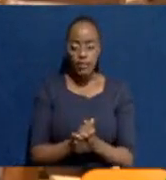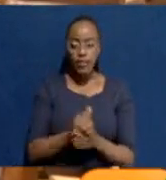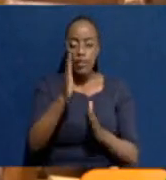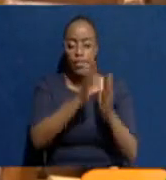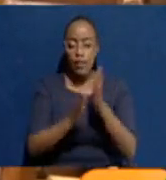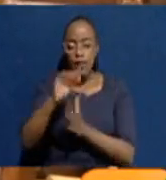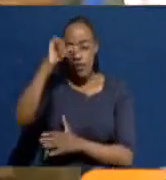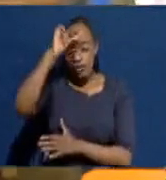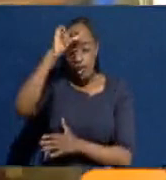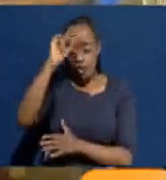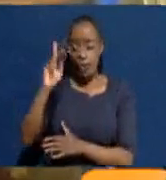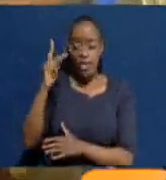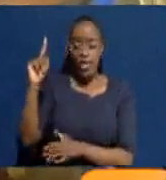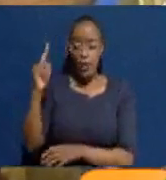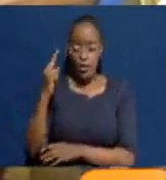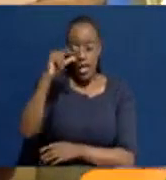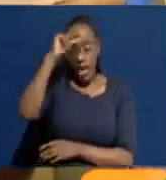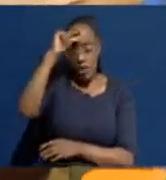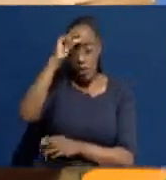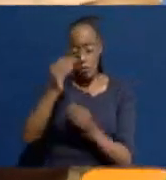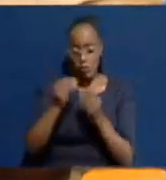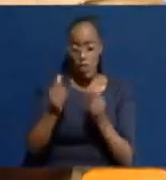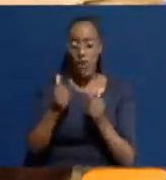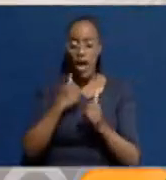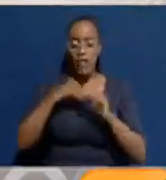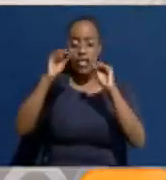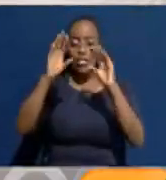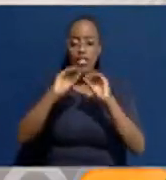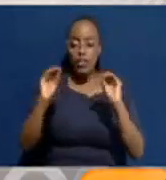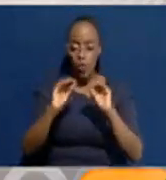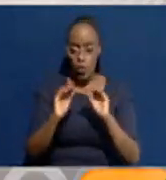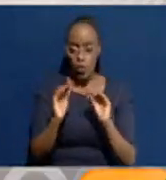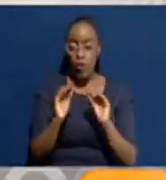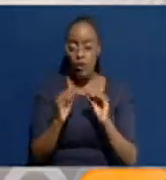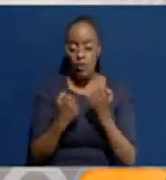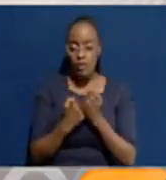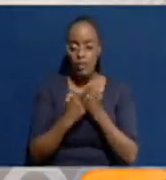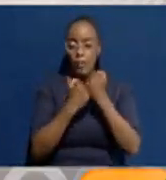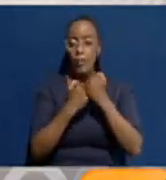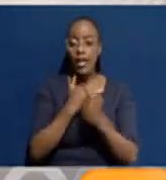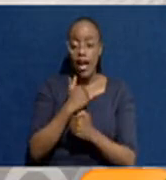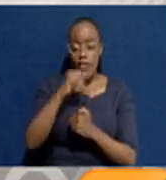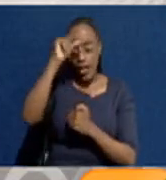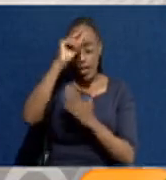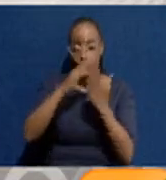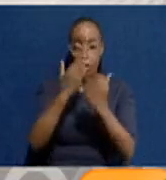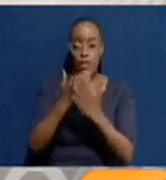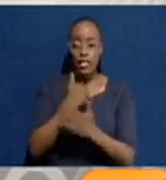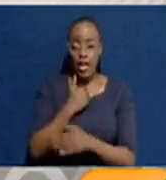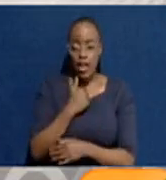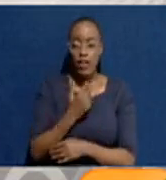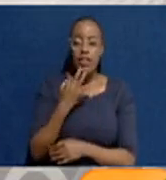Mpango wa serikali ya Kenya Kwanza wa kukabiliana na uhaba wa walimu umepigwa jeki. Serikali ikipendekeza mgao wa shilingi